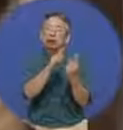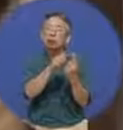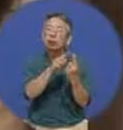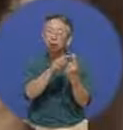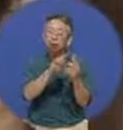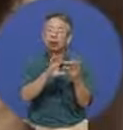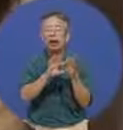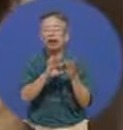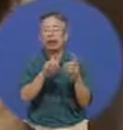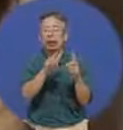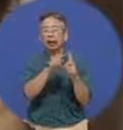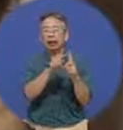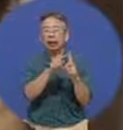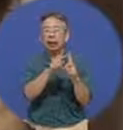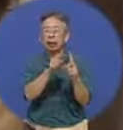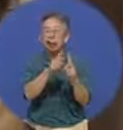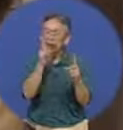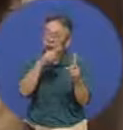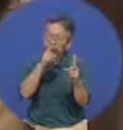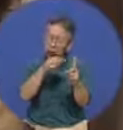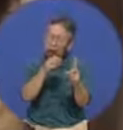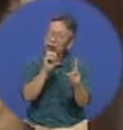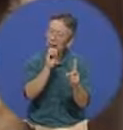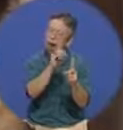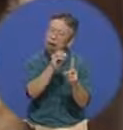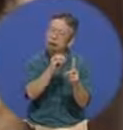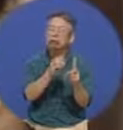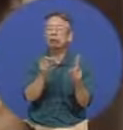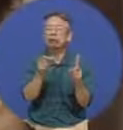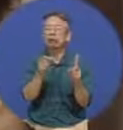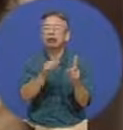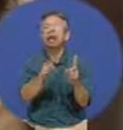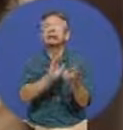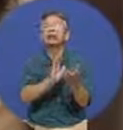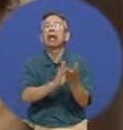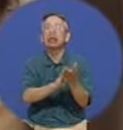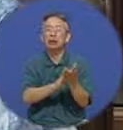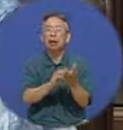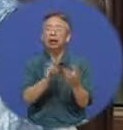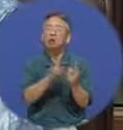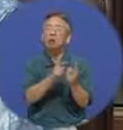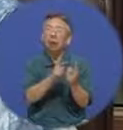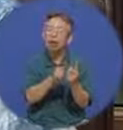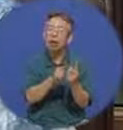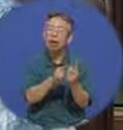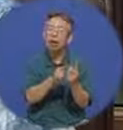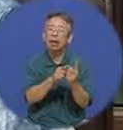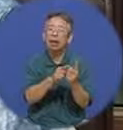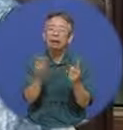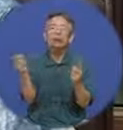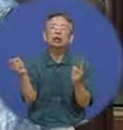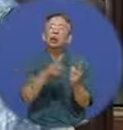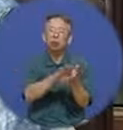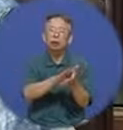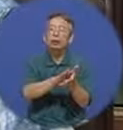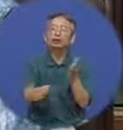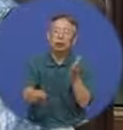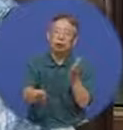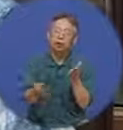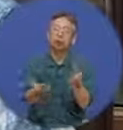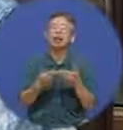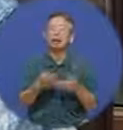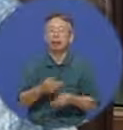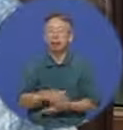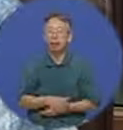関係でしょうかね、まあ学校に若干絡むんですけど、そういうのがありまして、でそれはあの直ちに削除してもらいました